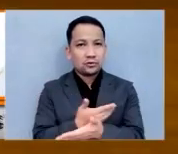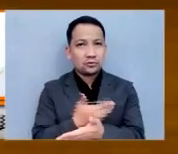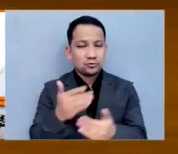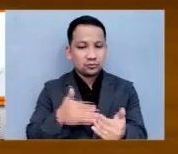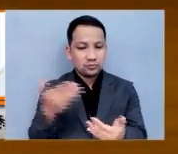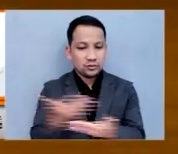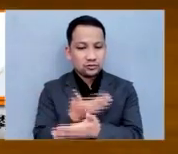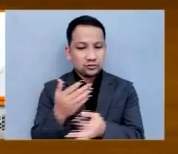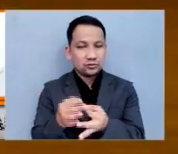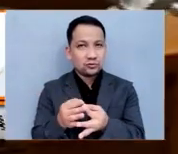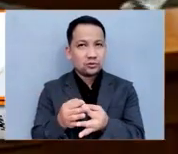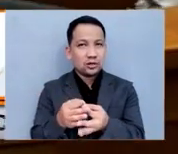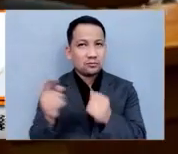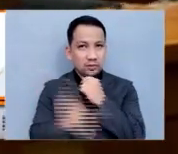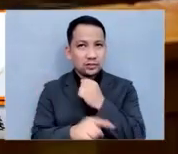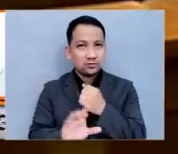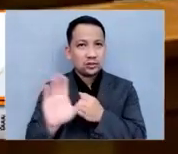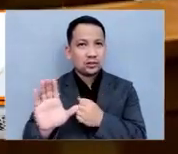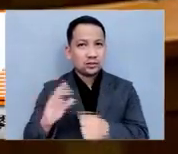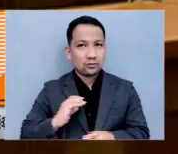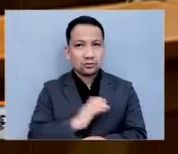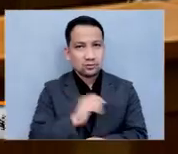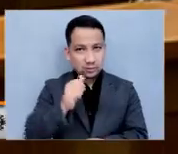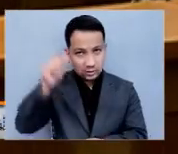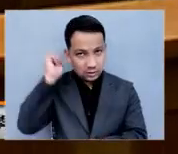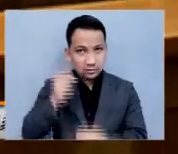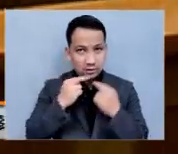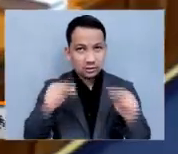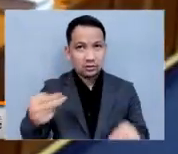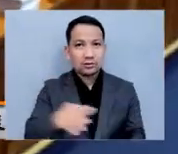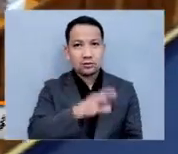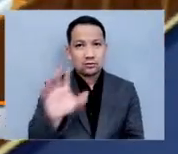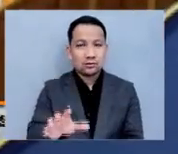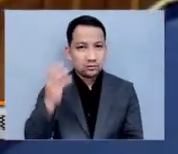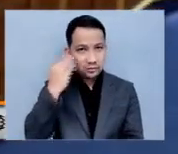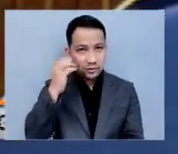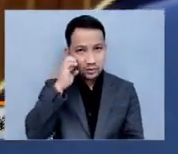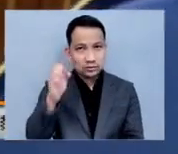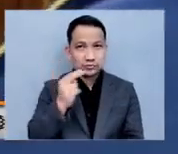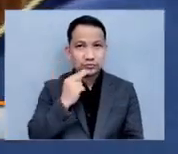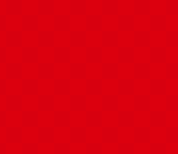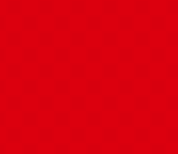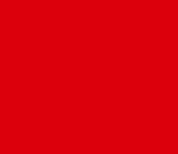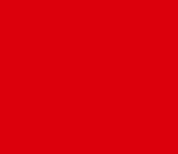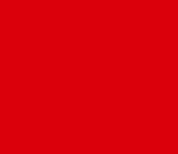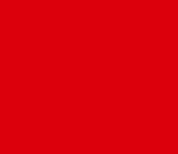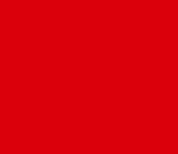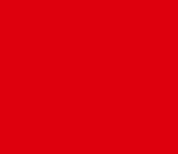suspensyon na ipinataw ng Kamara kay Teves. Nagbabalita mula sa Frontline, Marianne Enriquez, News